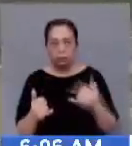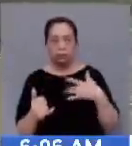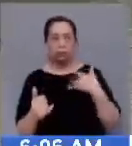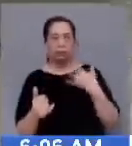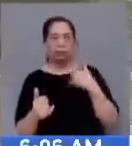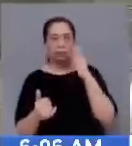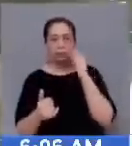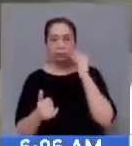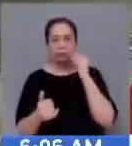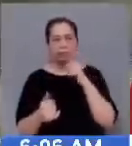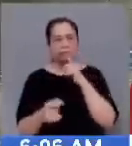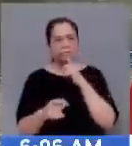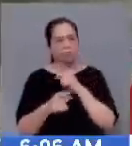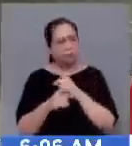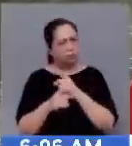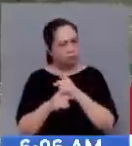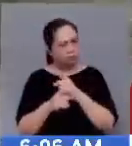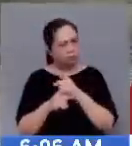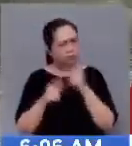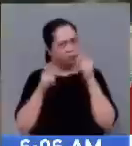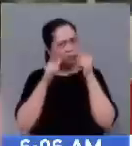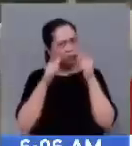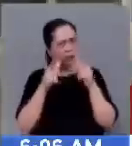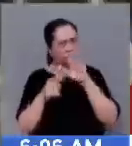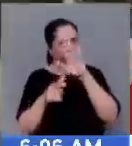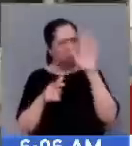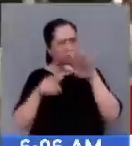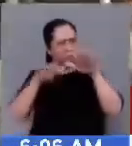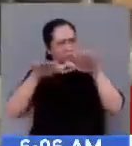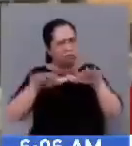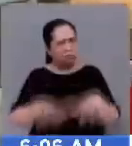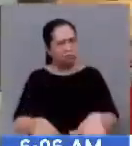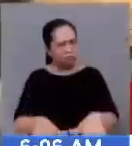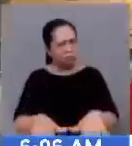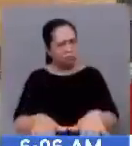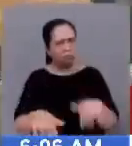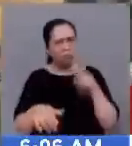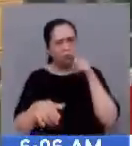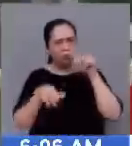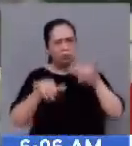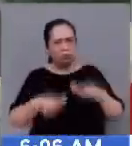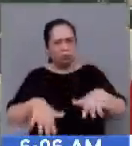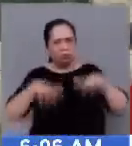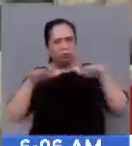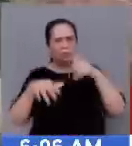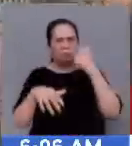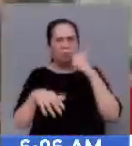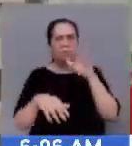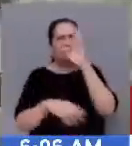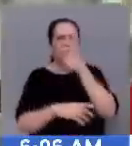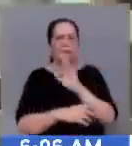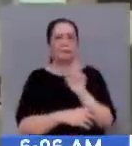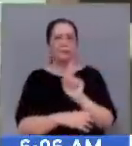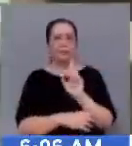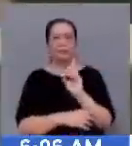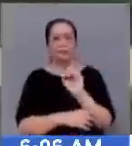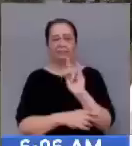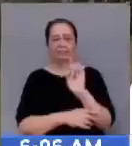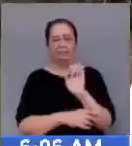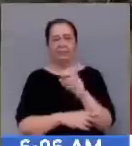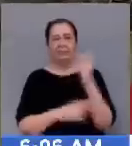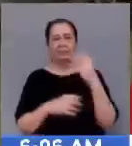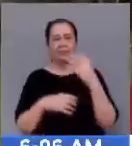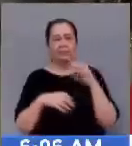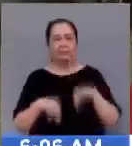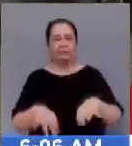talagang tila hindi na bumababa itong baha rito dahil nga sa pagbigay ng dike at pagkasira ng floodgate sa kanilang lugar